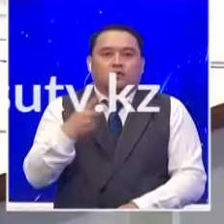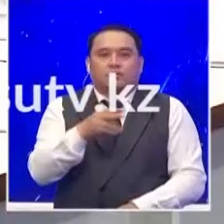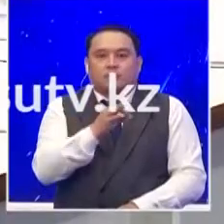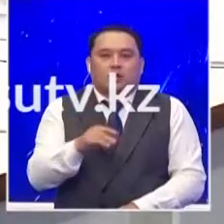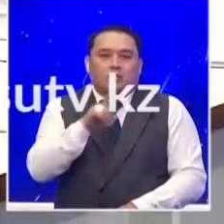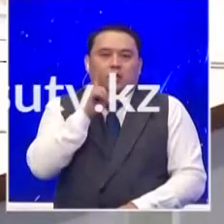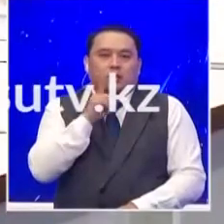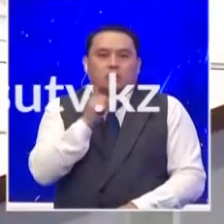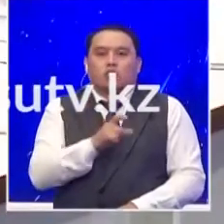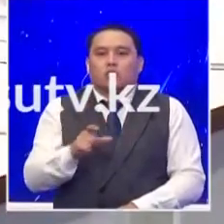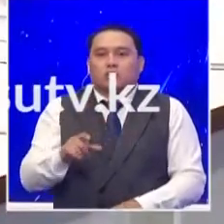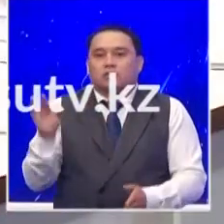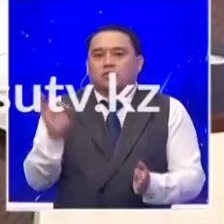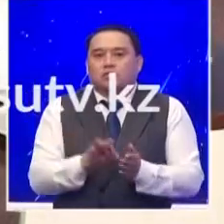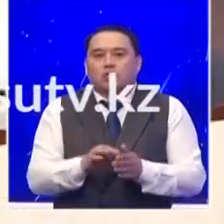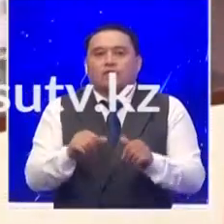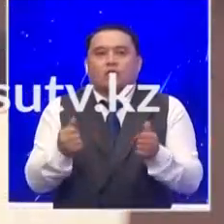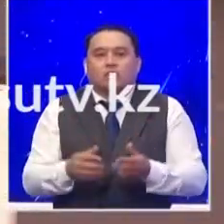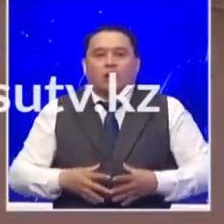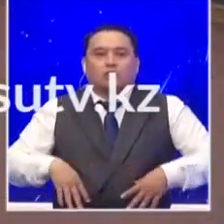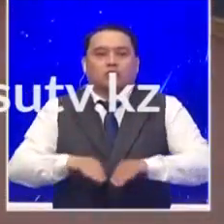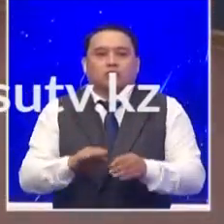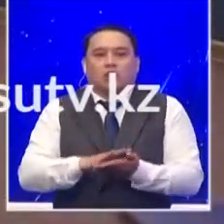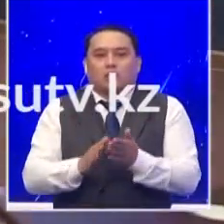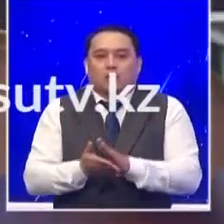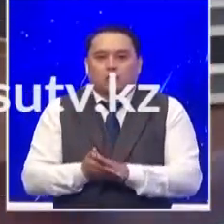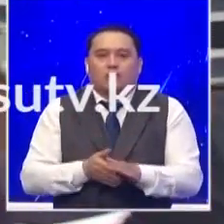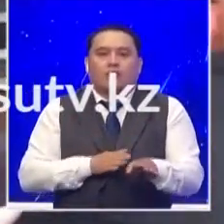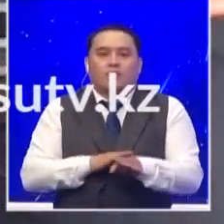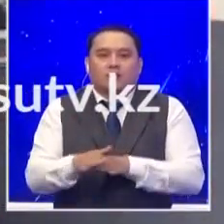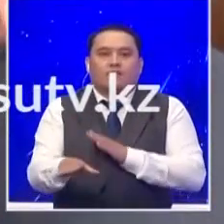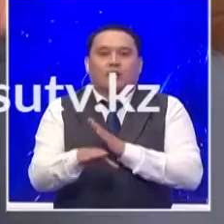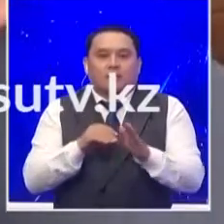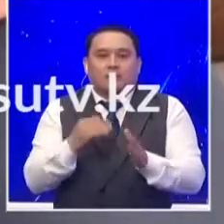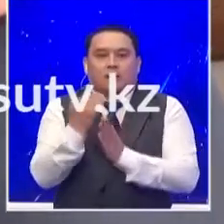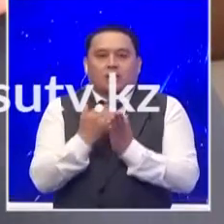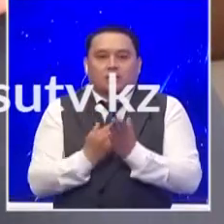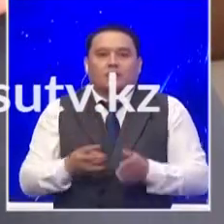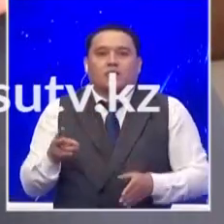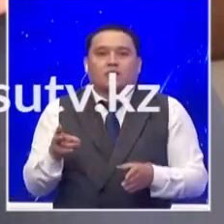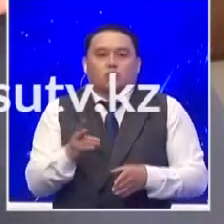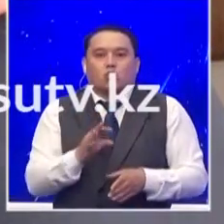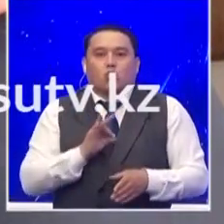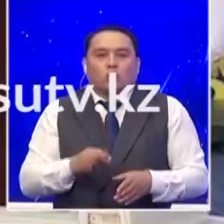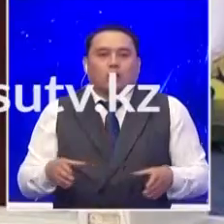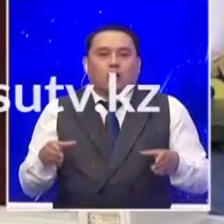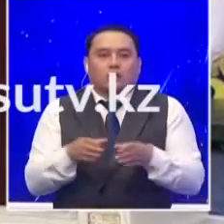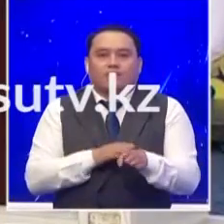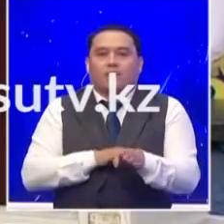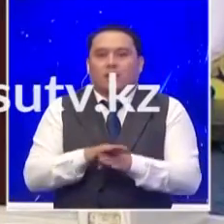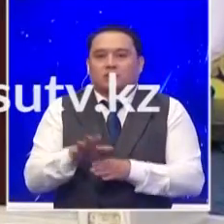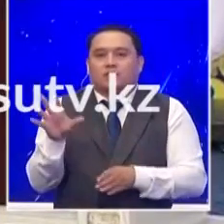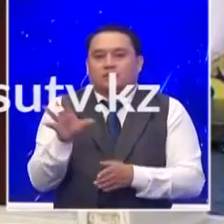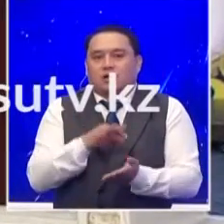20% молодых людей. Цель функционирования общественного совета – это реализация предвыборной программы партии и надзор за осуществлением